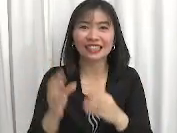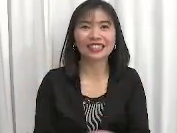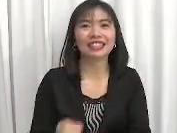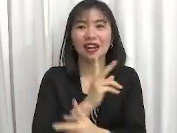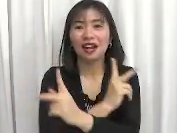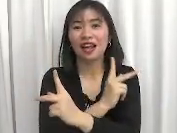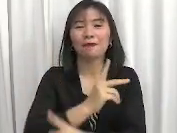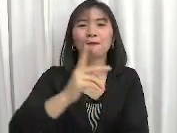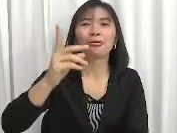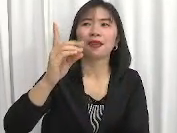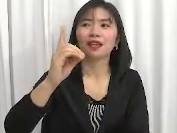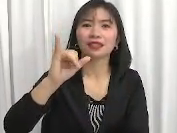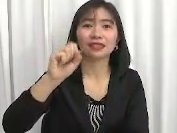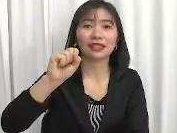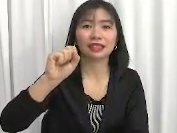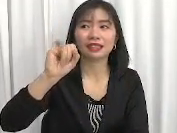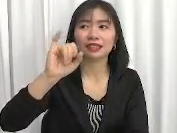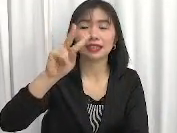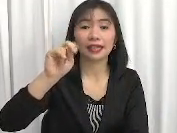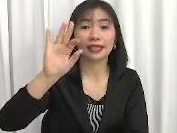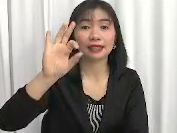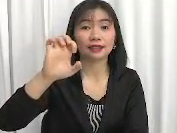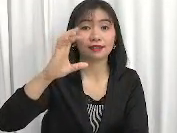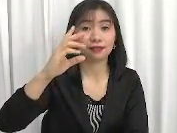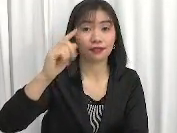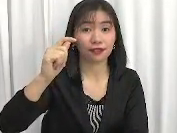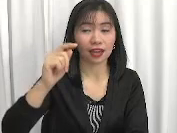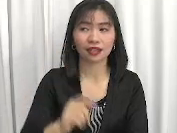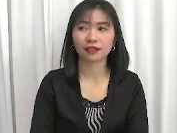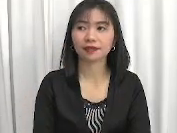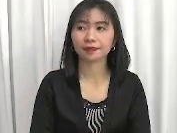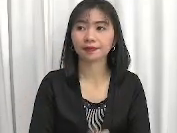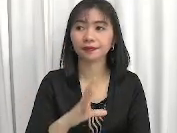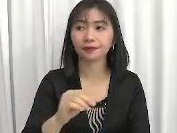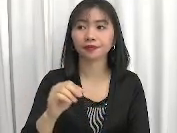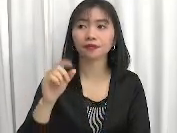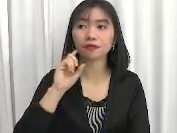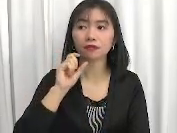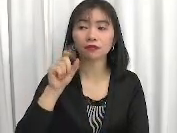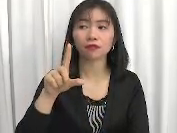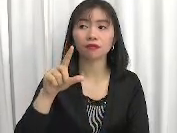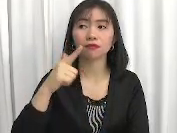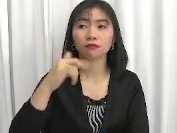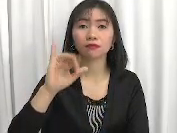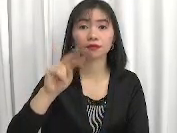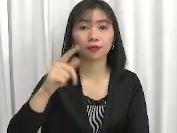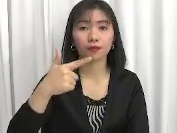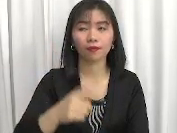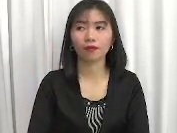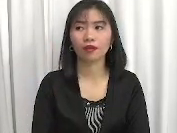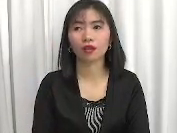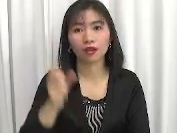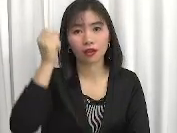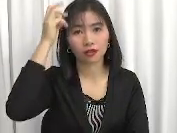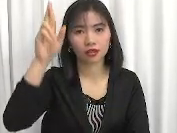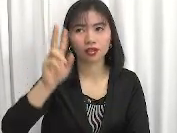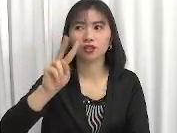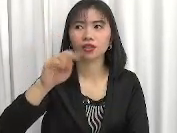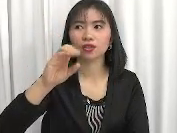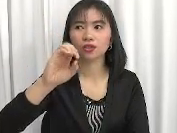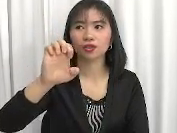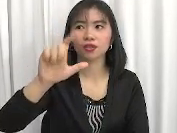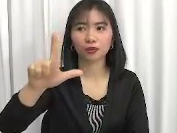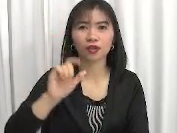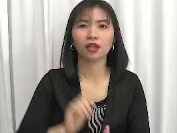Delikado. Bago ko po makalimutan, sabi ni Ma'am, si Ma'am Girly, no? Sir Noel, maganda pong magpaturo po tayo ng